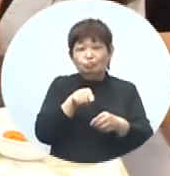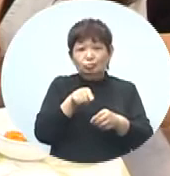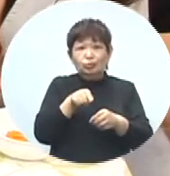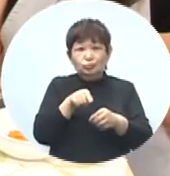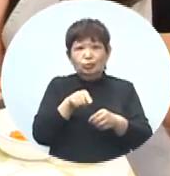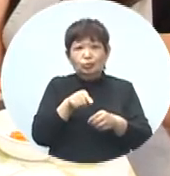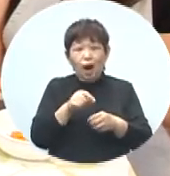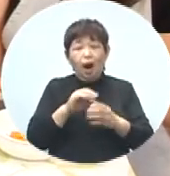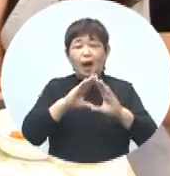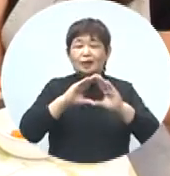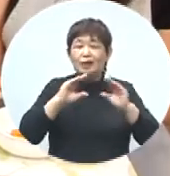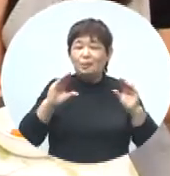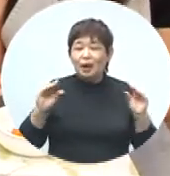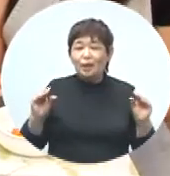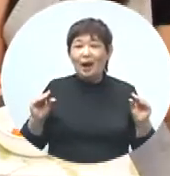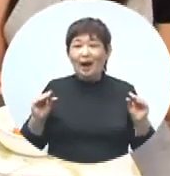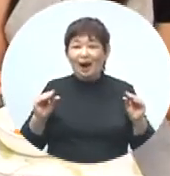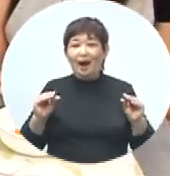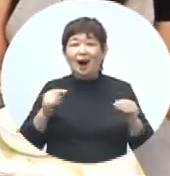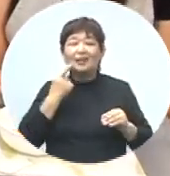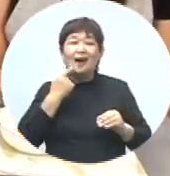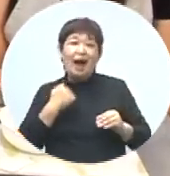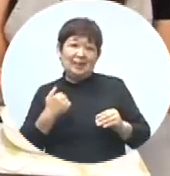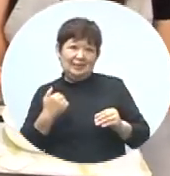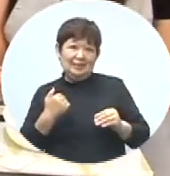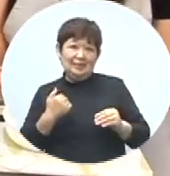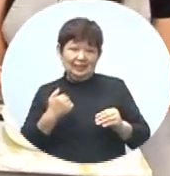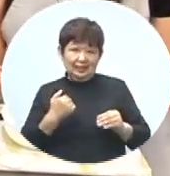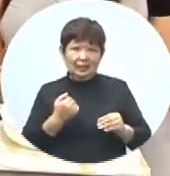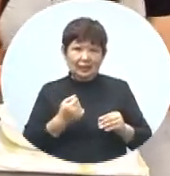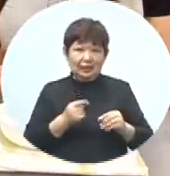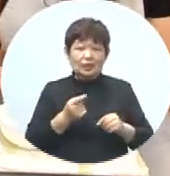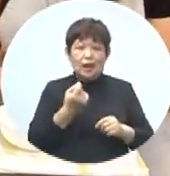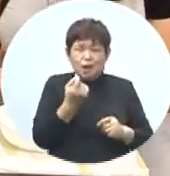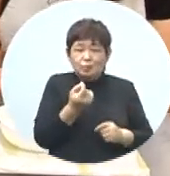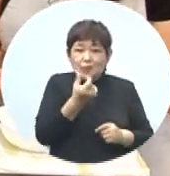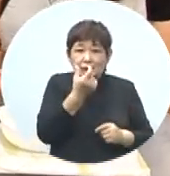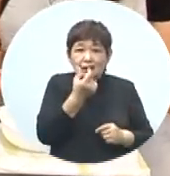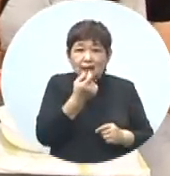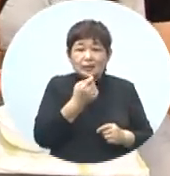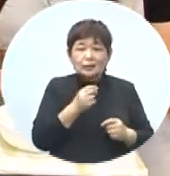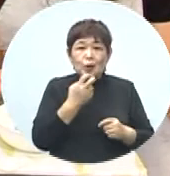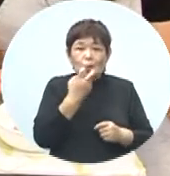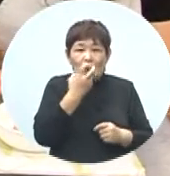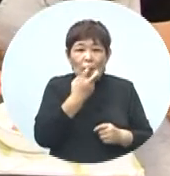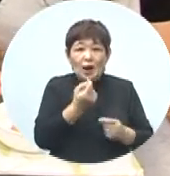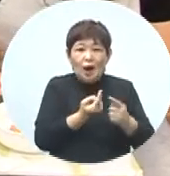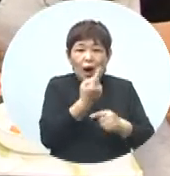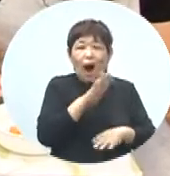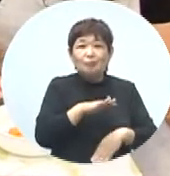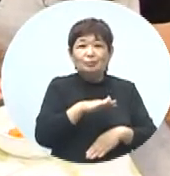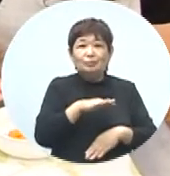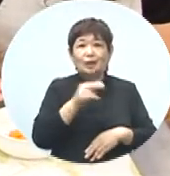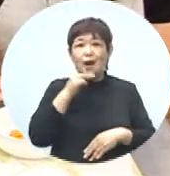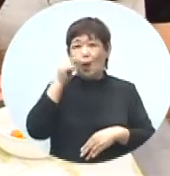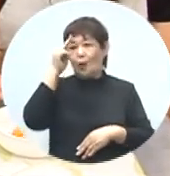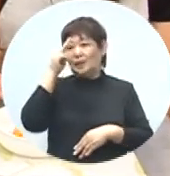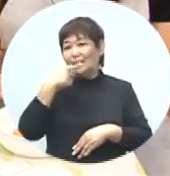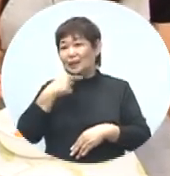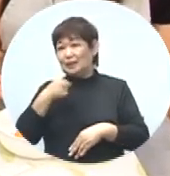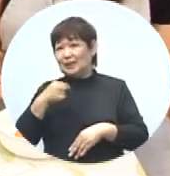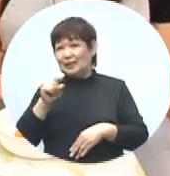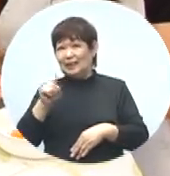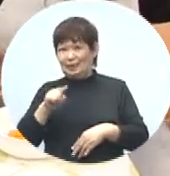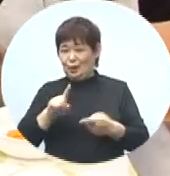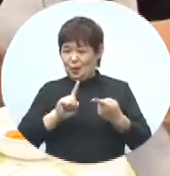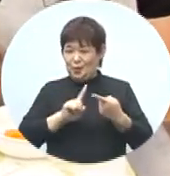結構まろやかな 味がします。 でピリッと唐辛子が入って、まあお酒飲める方にはすごくいいんじゃない